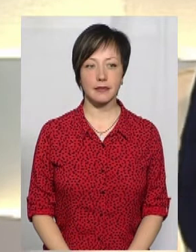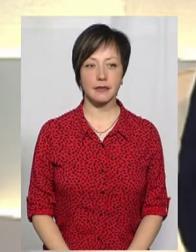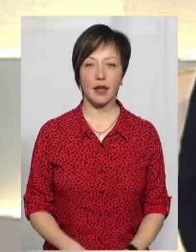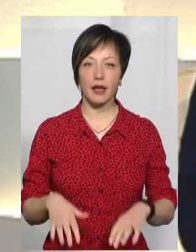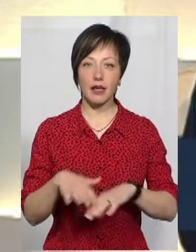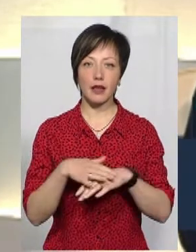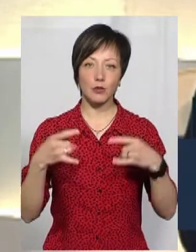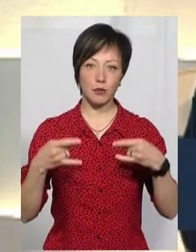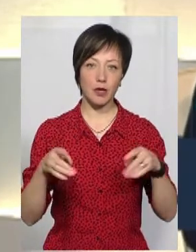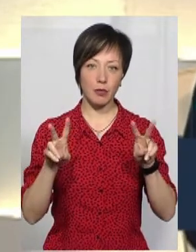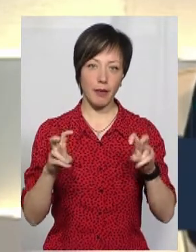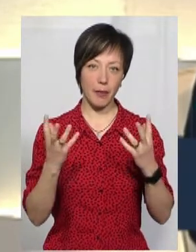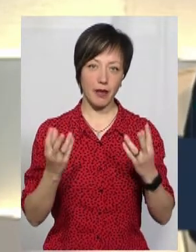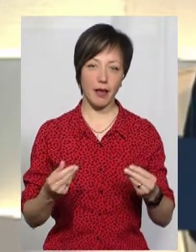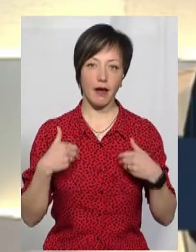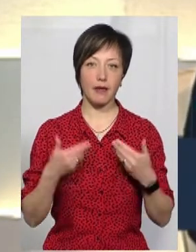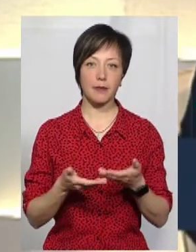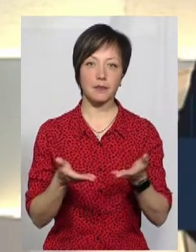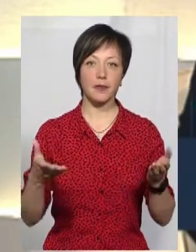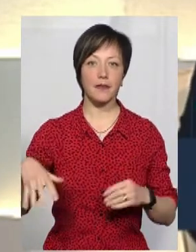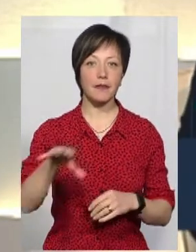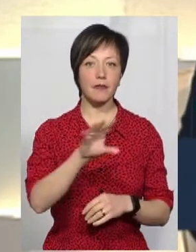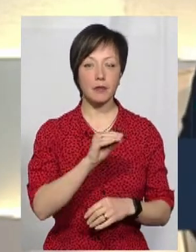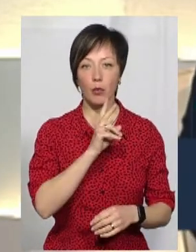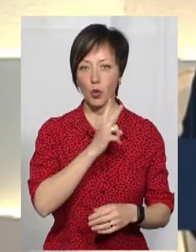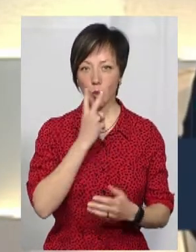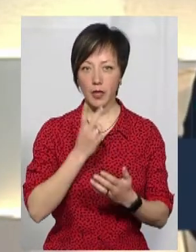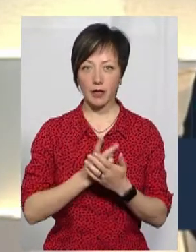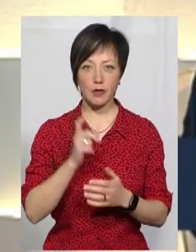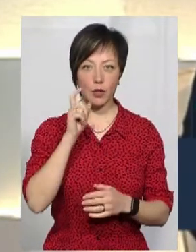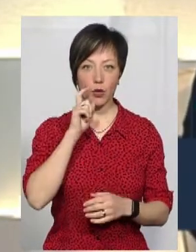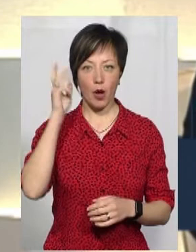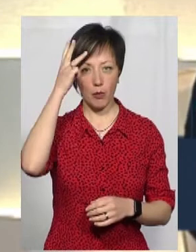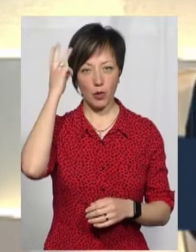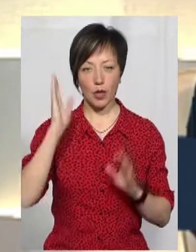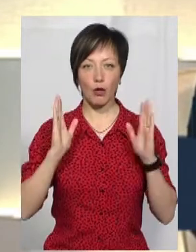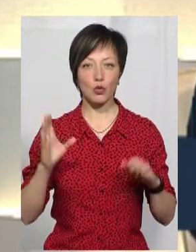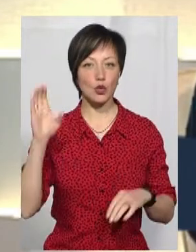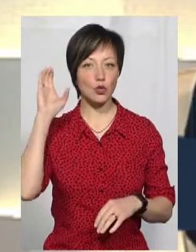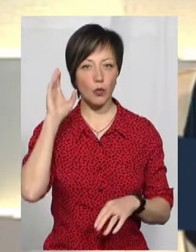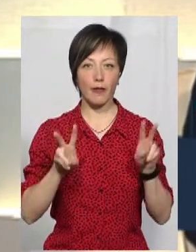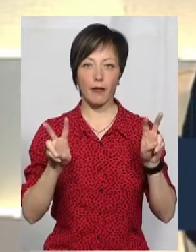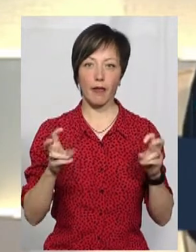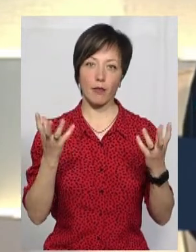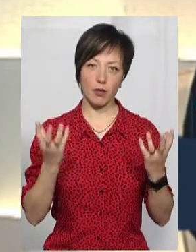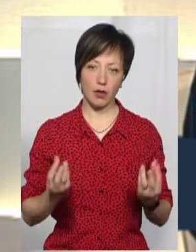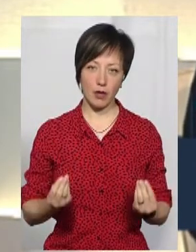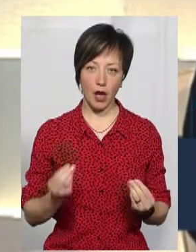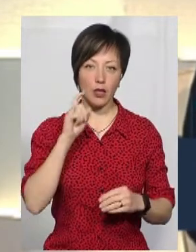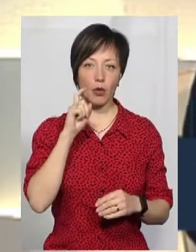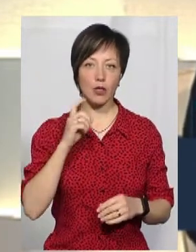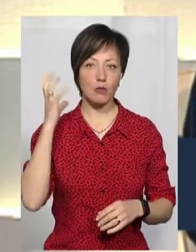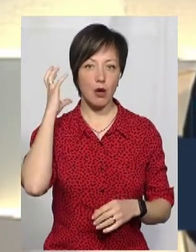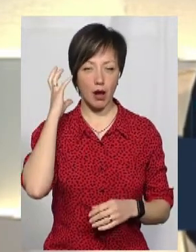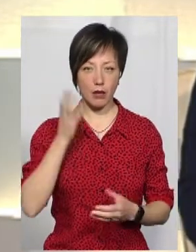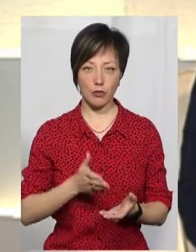На Суспільному тема дня. Мої вітання усім, хто дивиться ЮА Поділля та буде слухати тему дня на